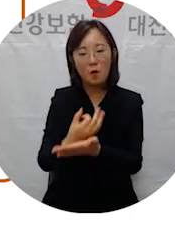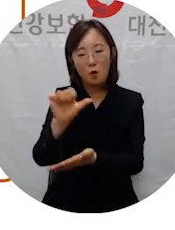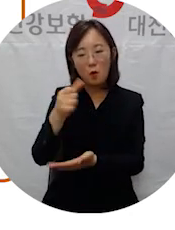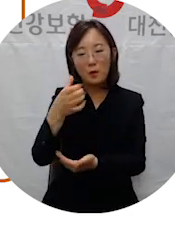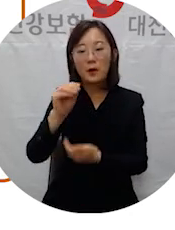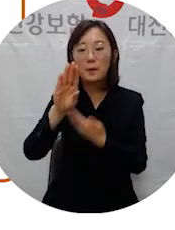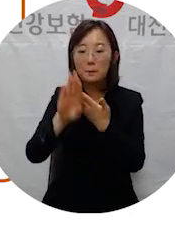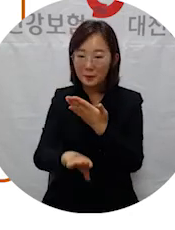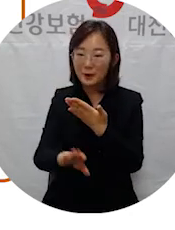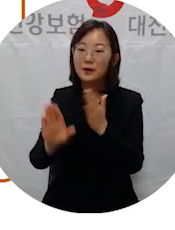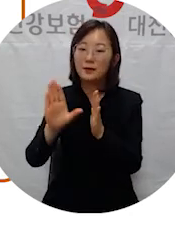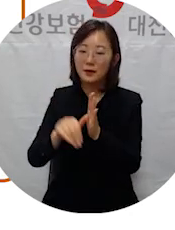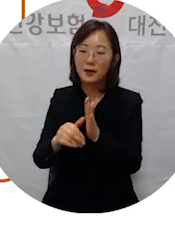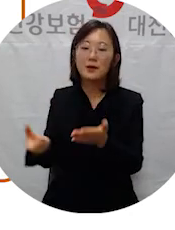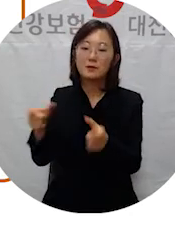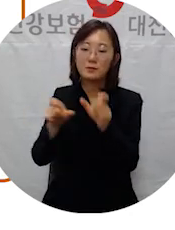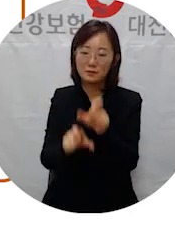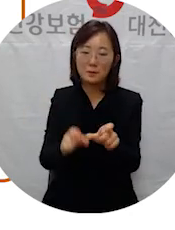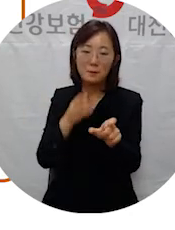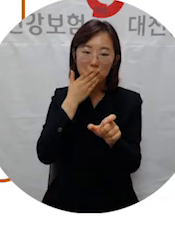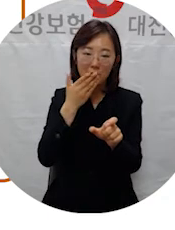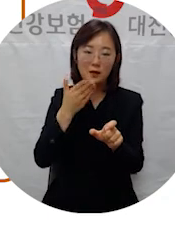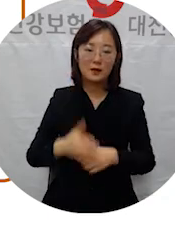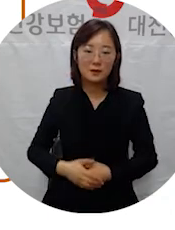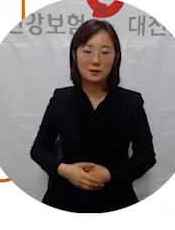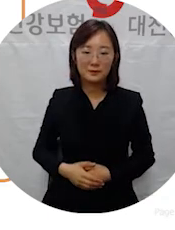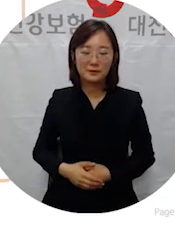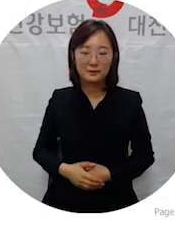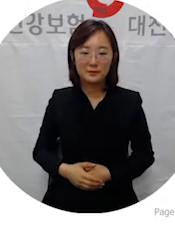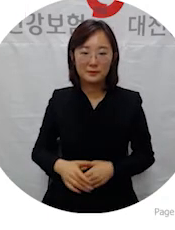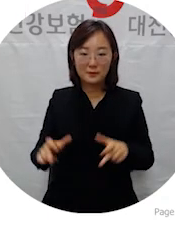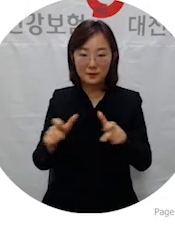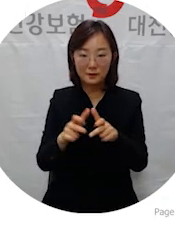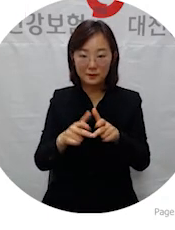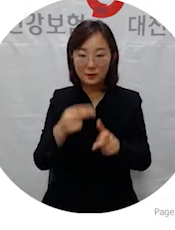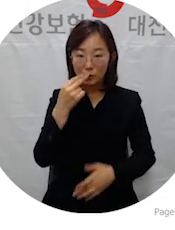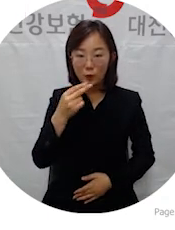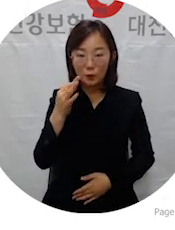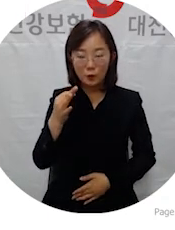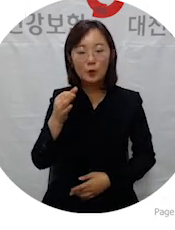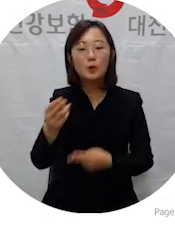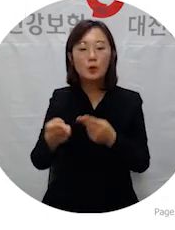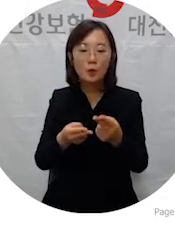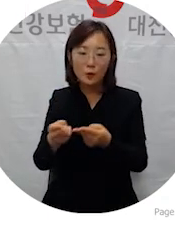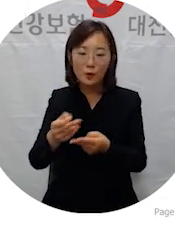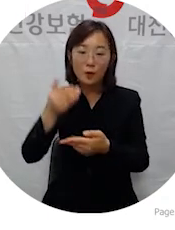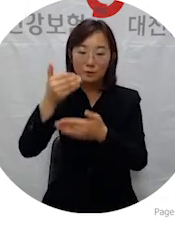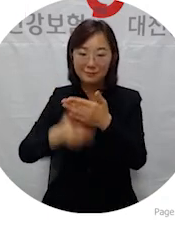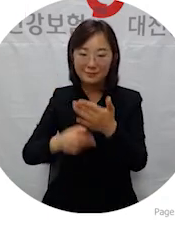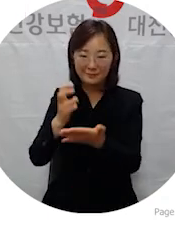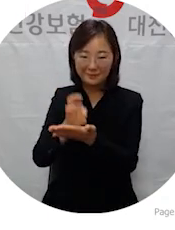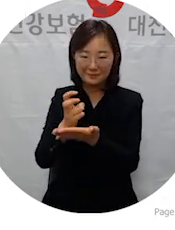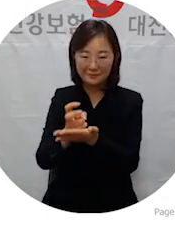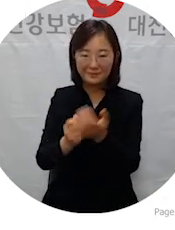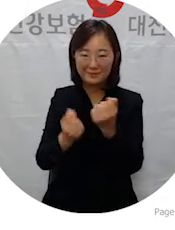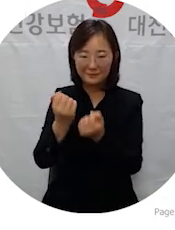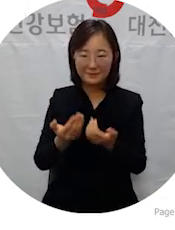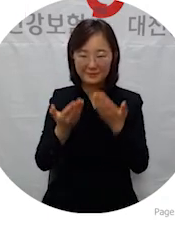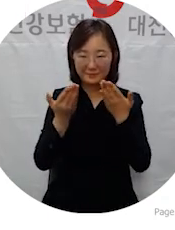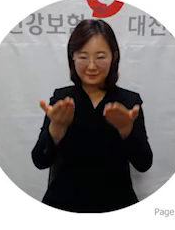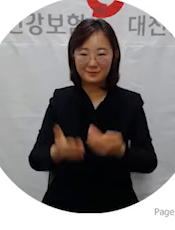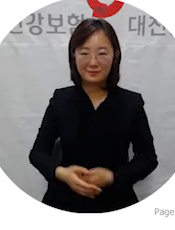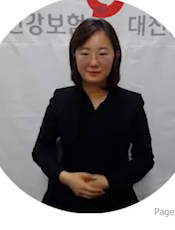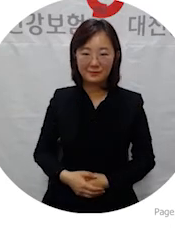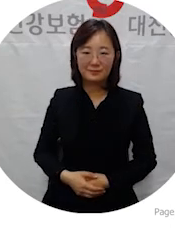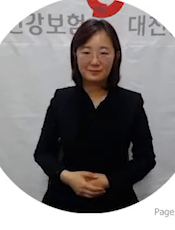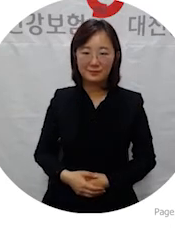원 이하면 피부양자 등재가 가능합니다. 다음은 장애인 보험료 조정 경감 제도에 대해